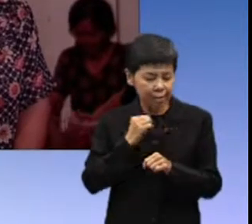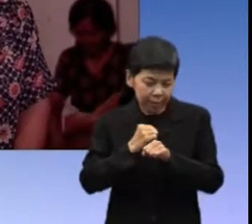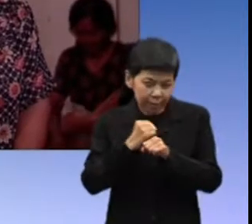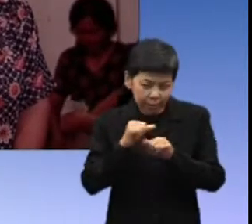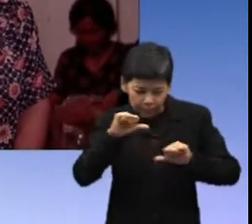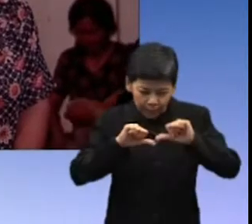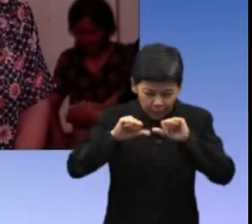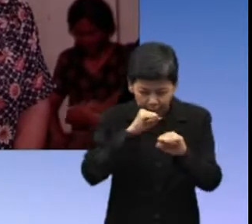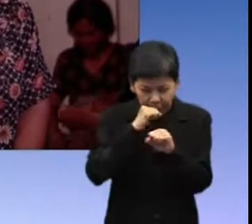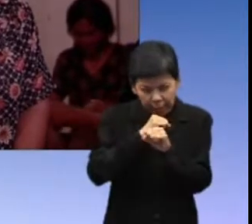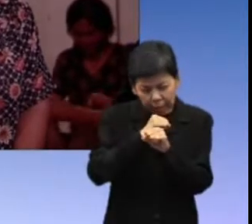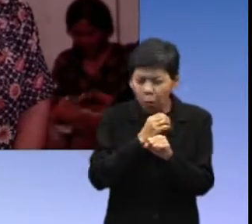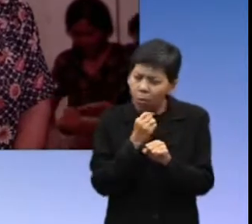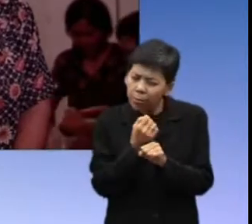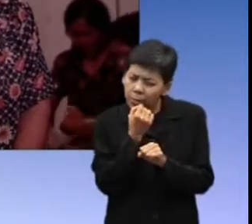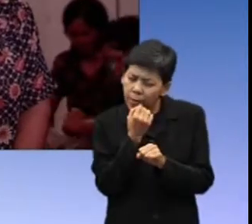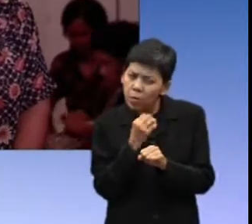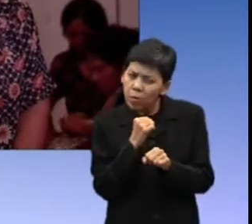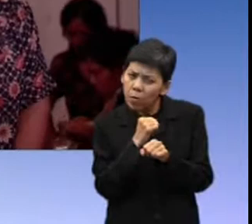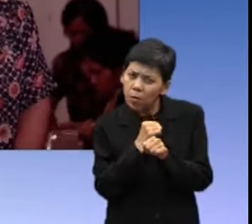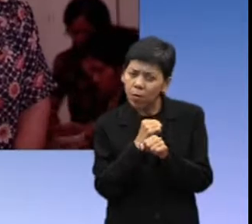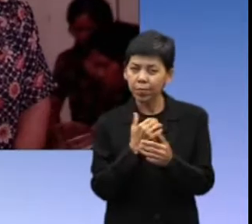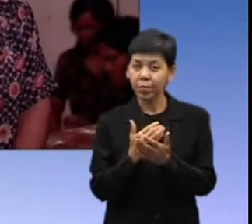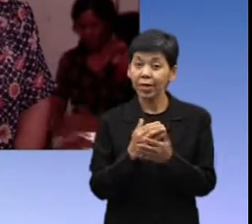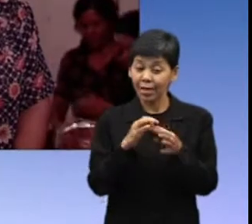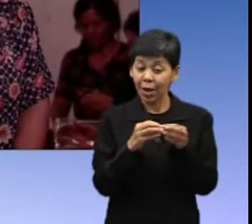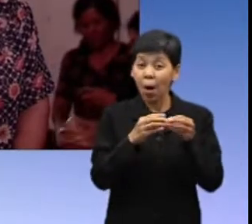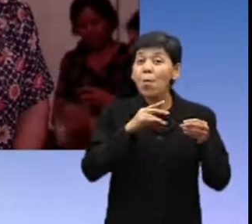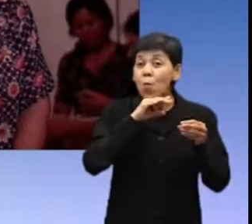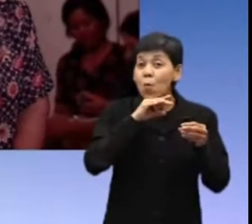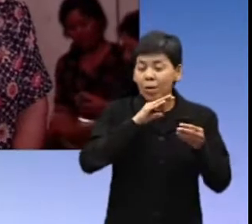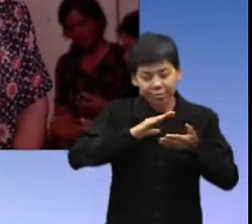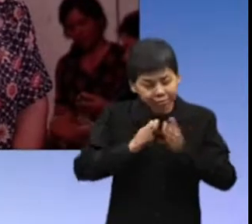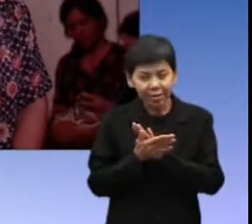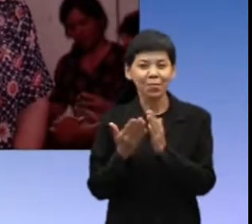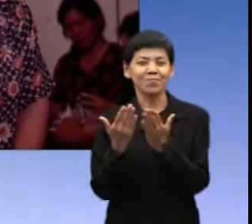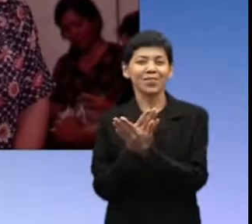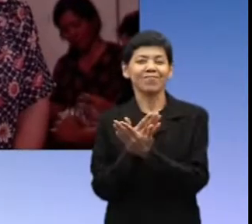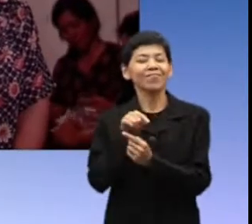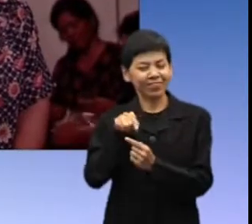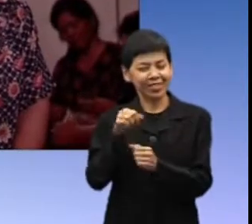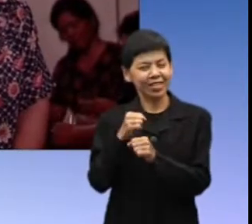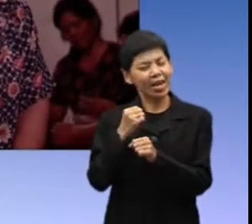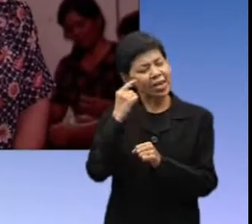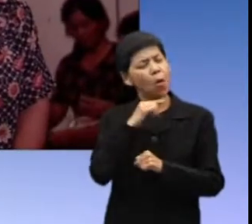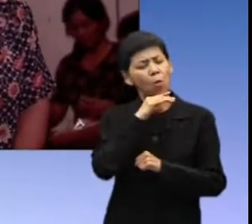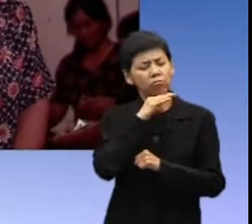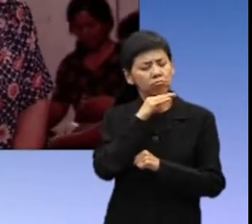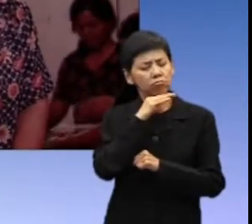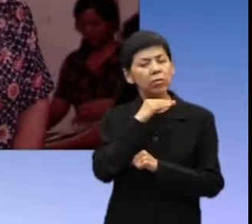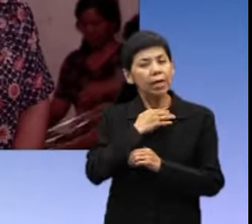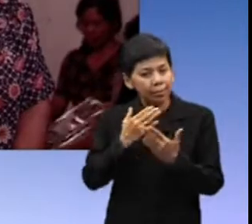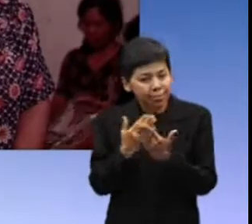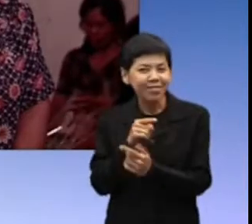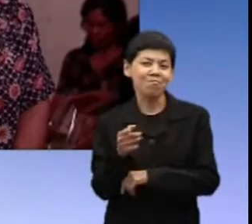าคิดสูตรดูเอามาปรับปรุงมาประยุกต์จากไส้กรอกหมูโดยใช้แทนที่จะเป็นหมู